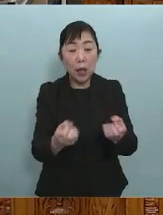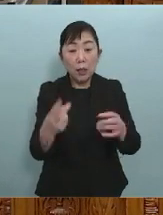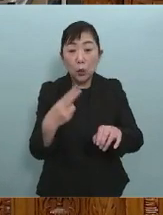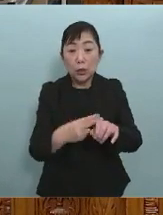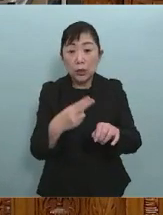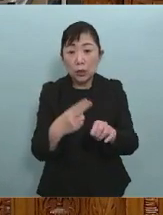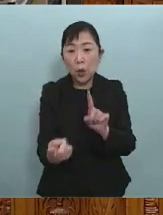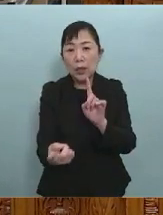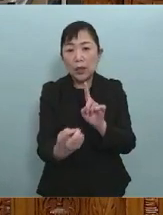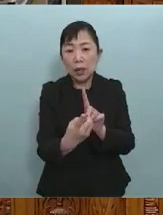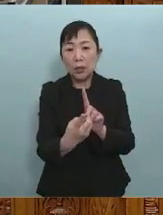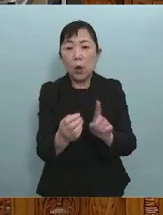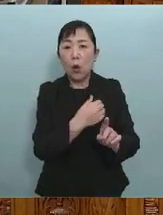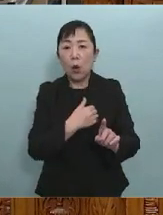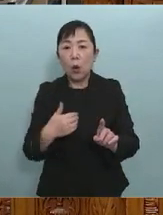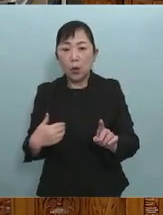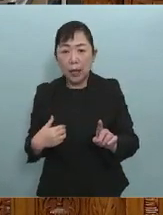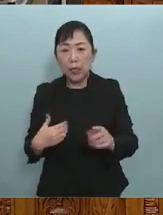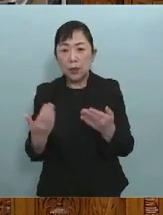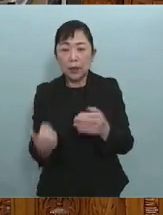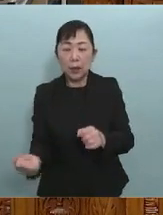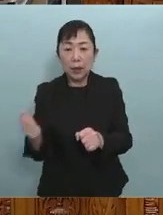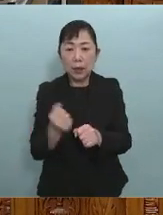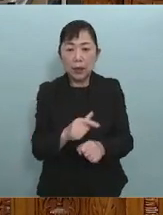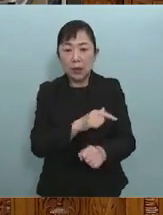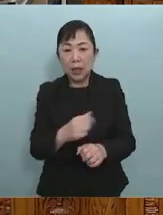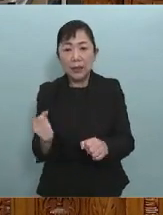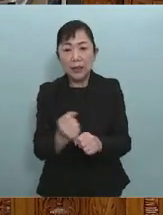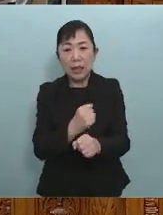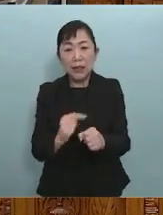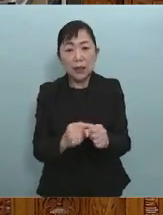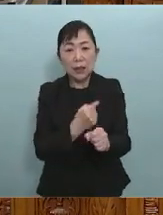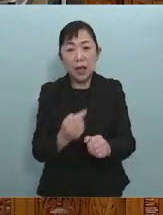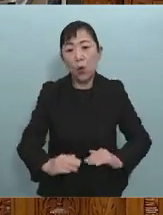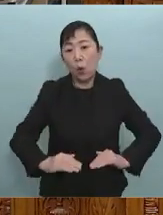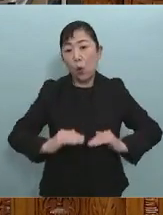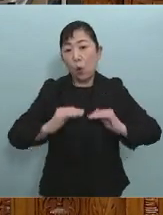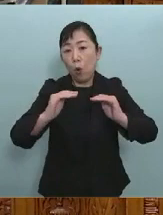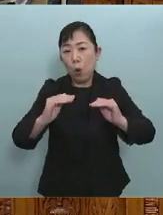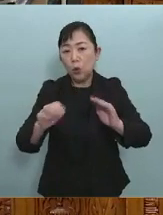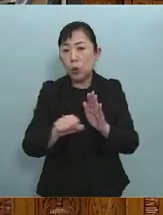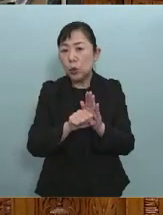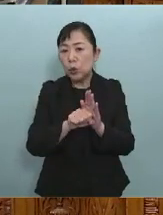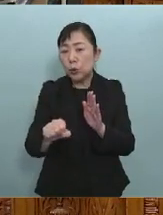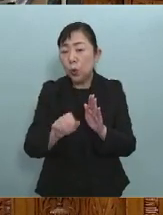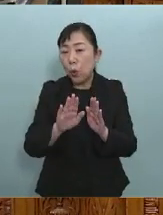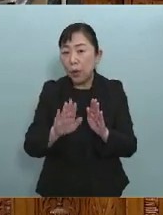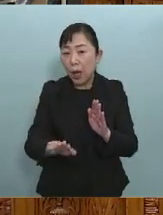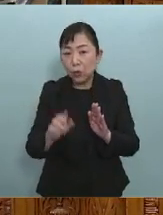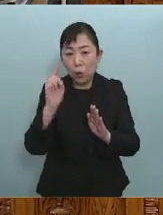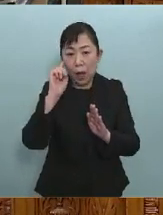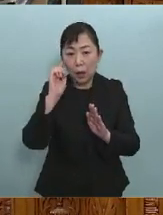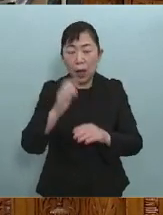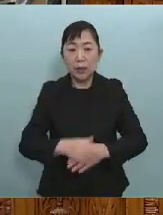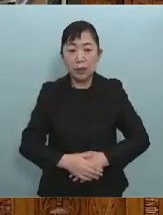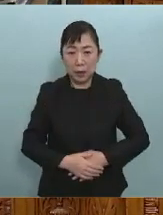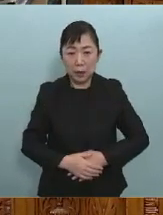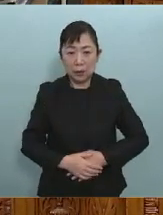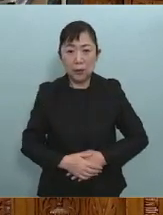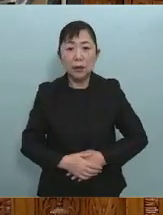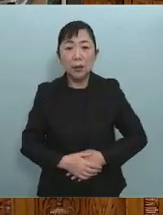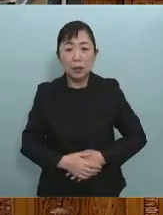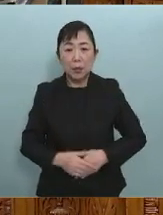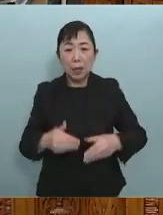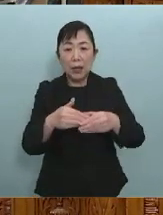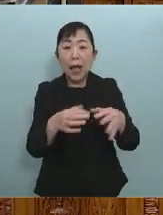リスニングなど通じた生産性の向上これが有効であると考えています合わせて